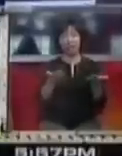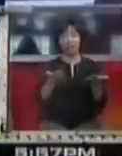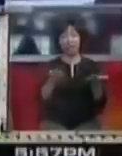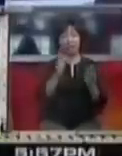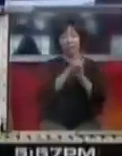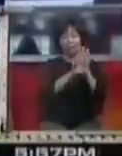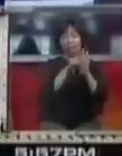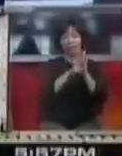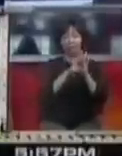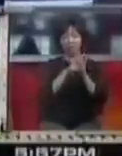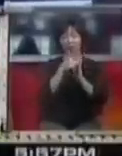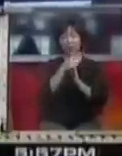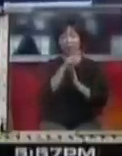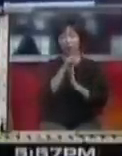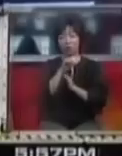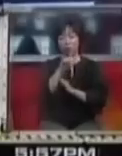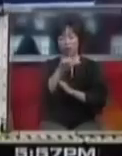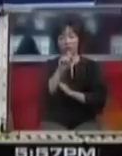email na